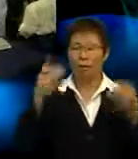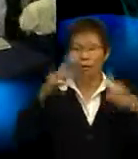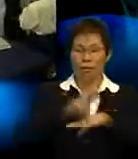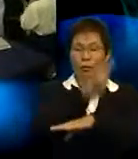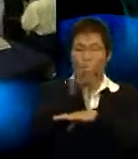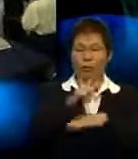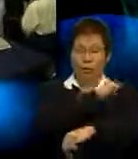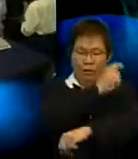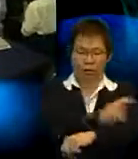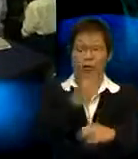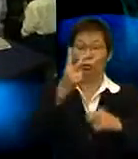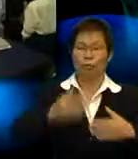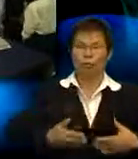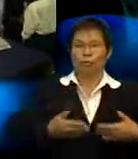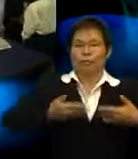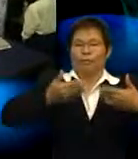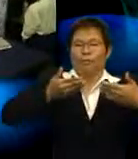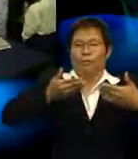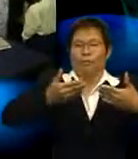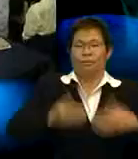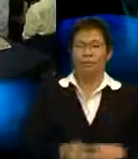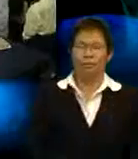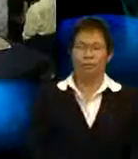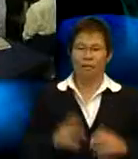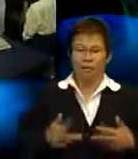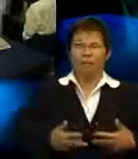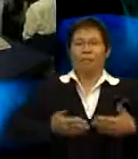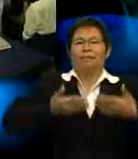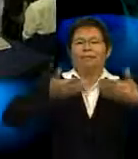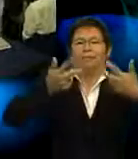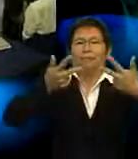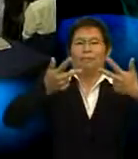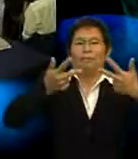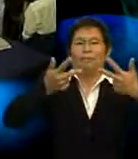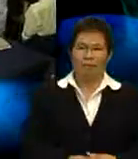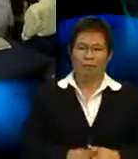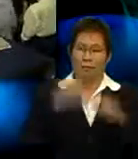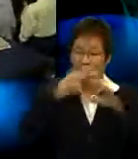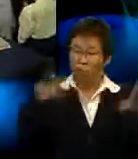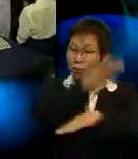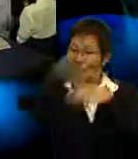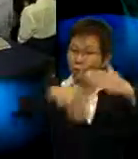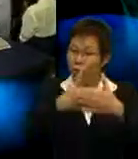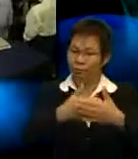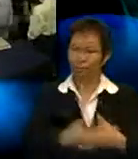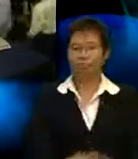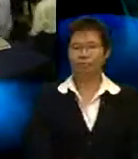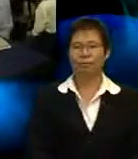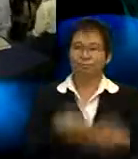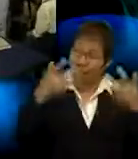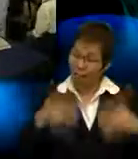Dua. Okey, senyum. Tiga. Okey. Dah sedia semua? Dah. Dah sedia